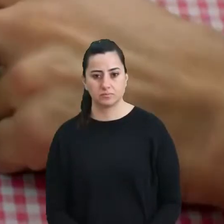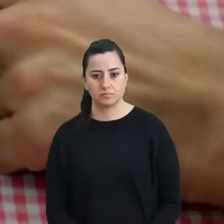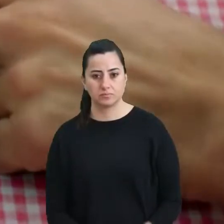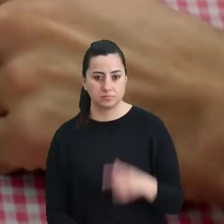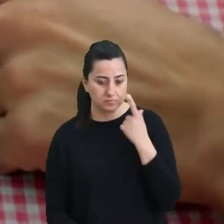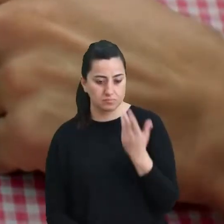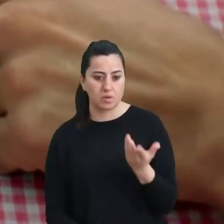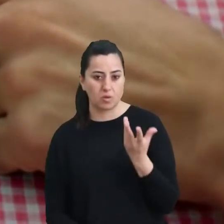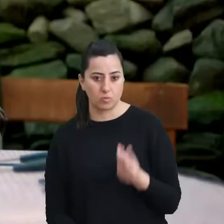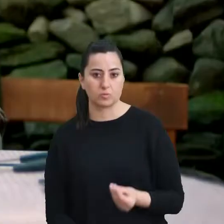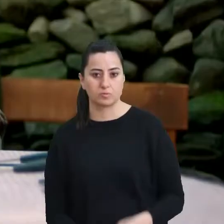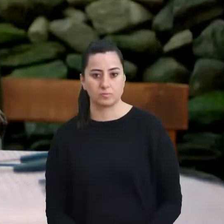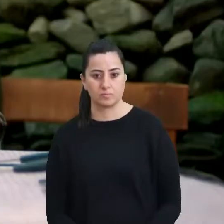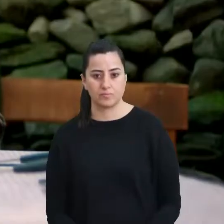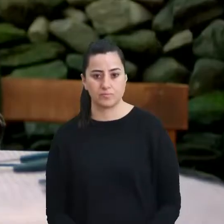bakacaksın. Lan de yola ya.